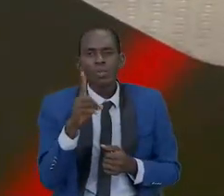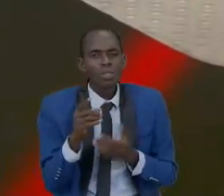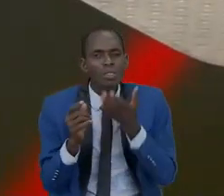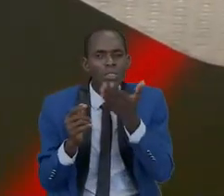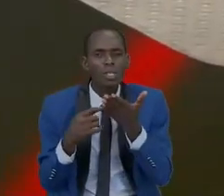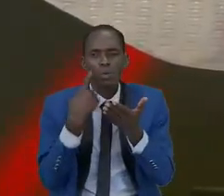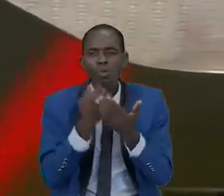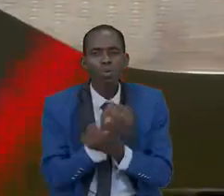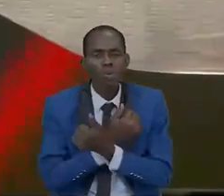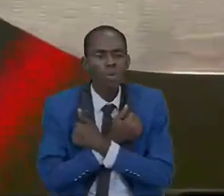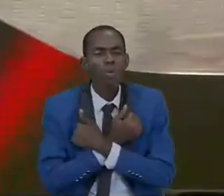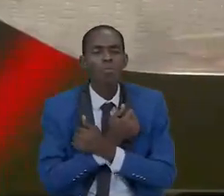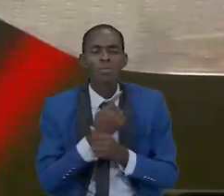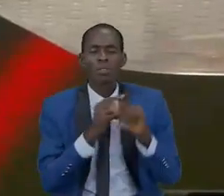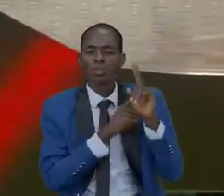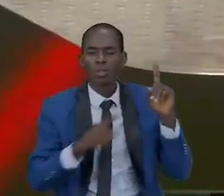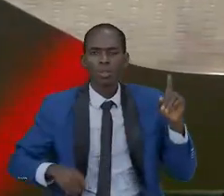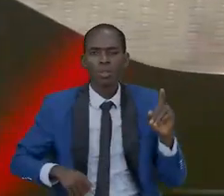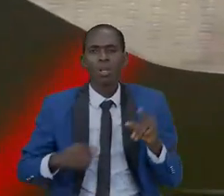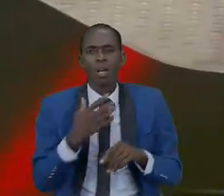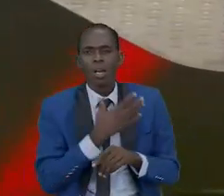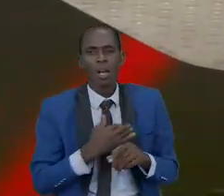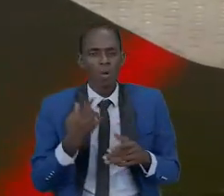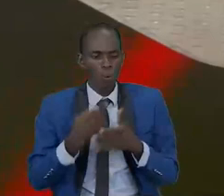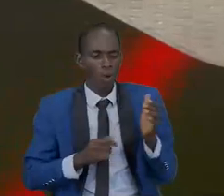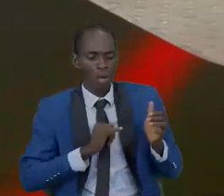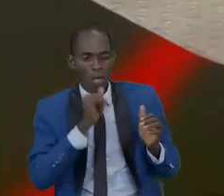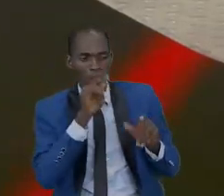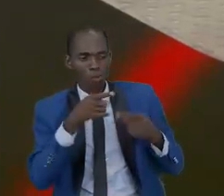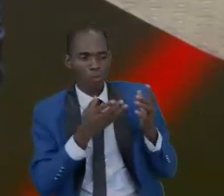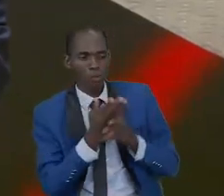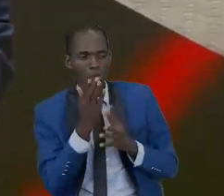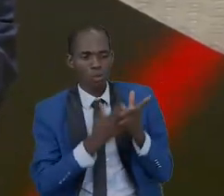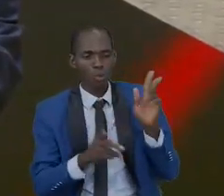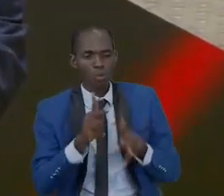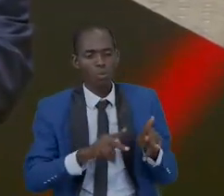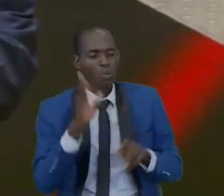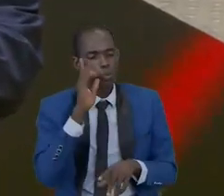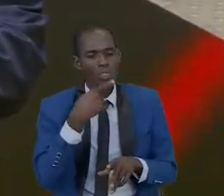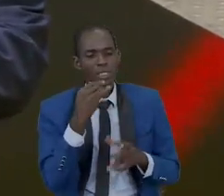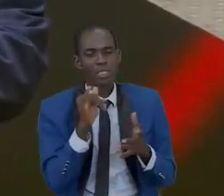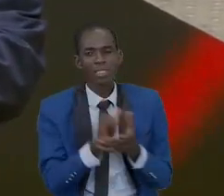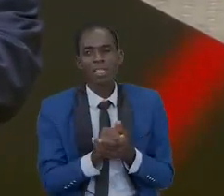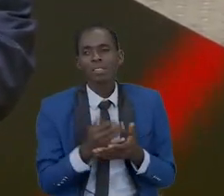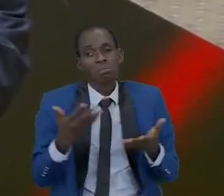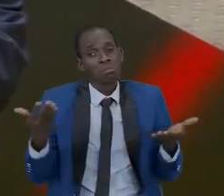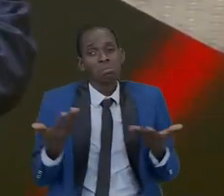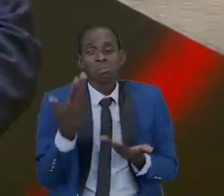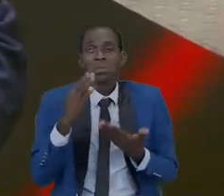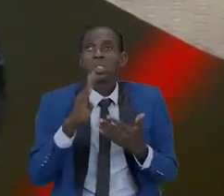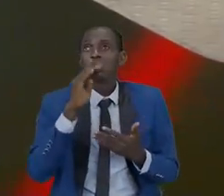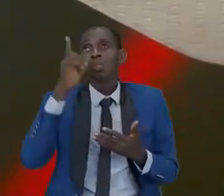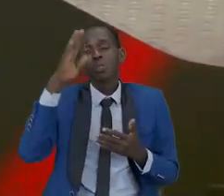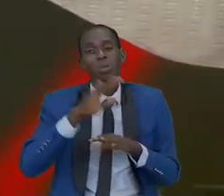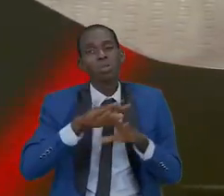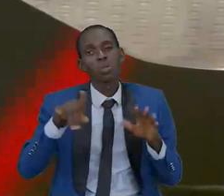quelqu'un doutait de moi mais il m'a aimé je peux être en train de traverser de ces choses bizarres les gens peuvent dire